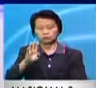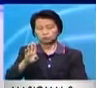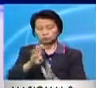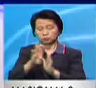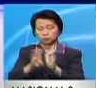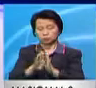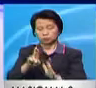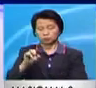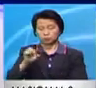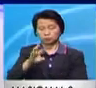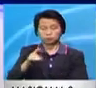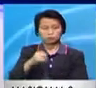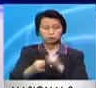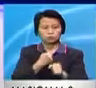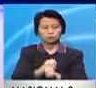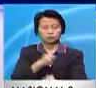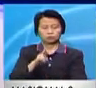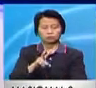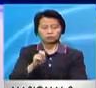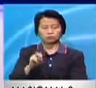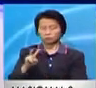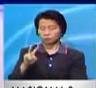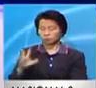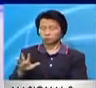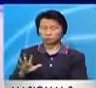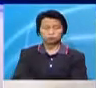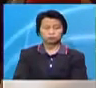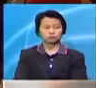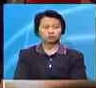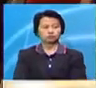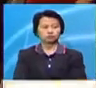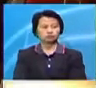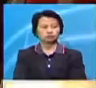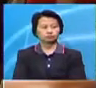$200 bilion menjelang tahun 2025.